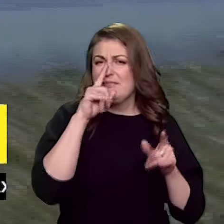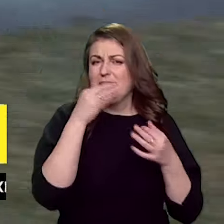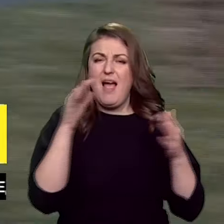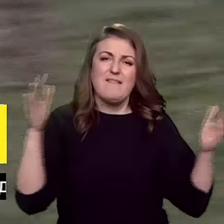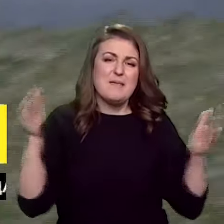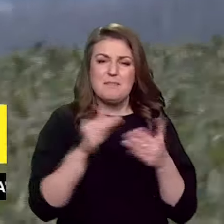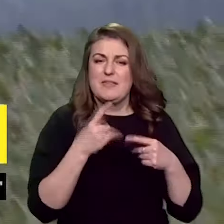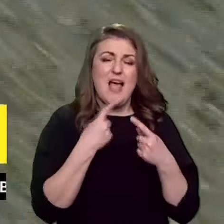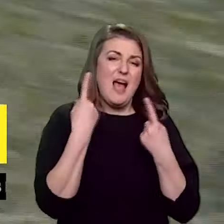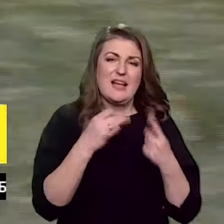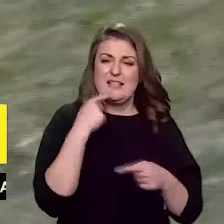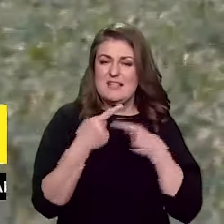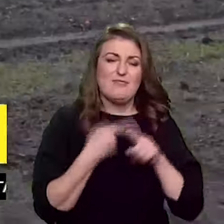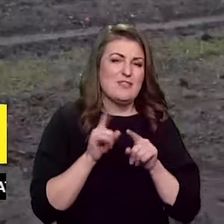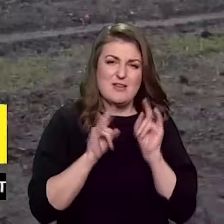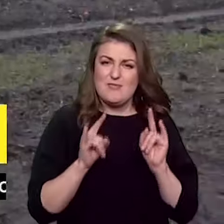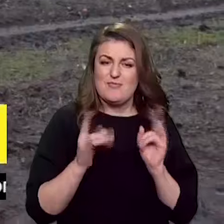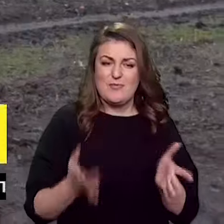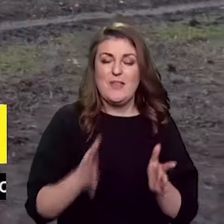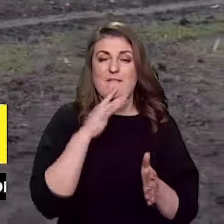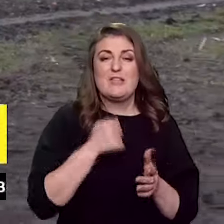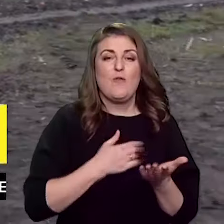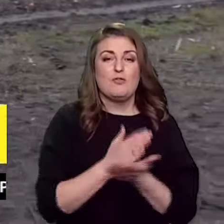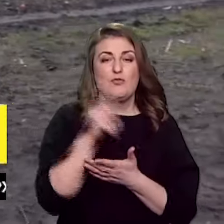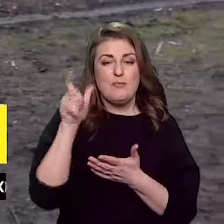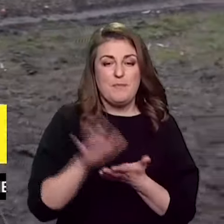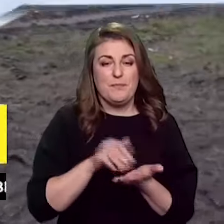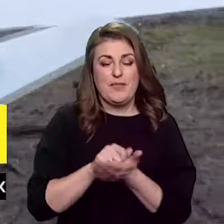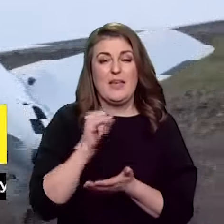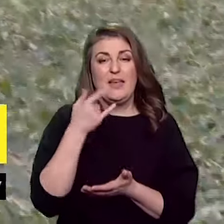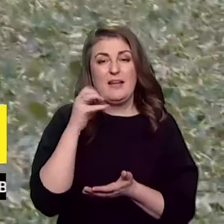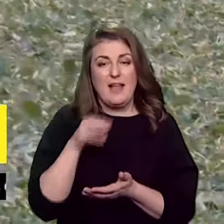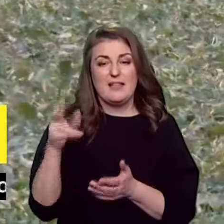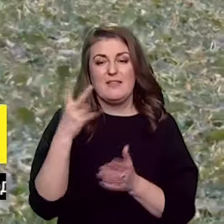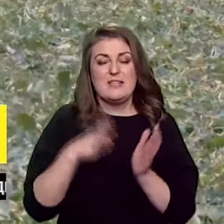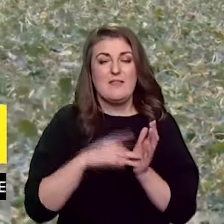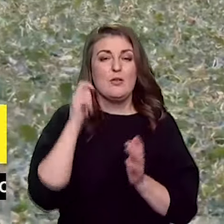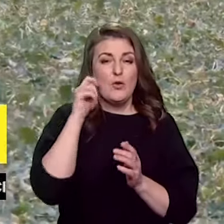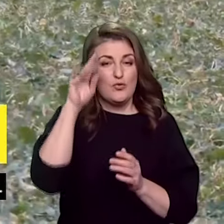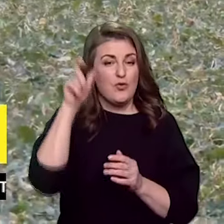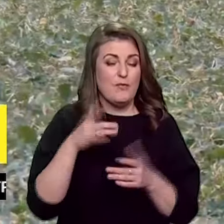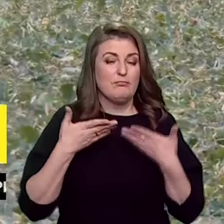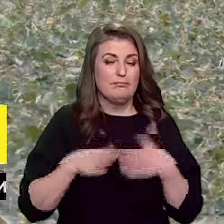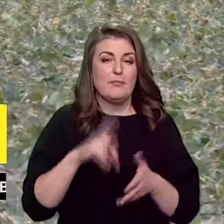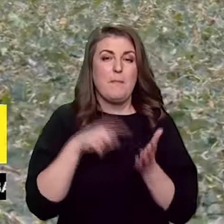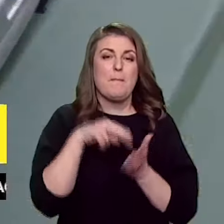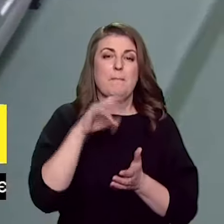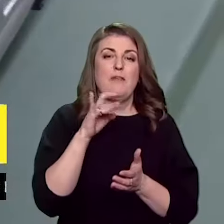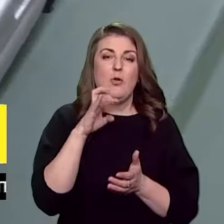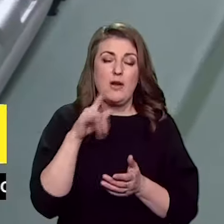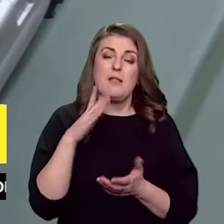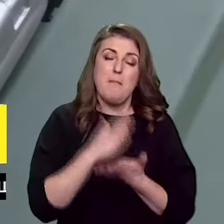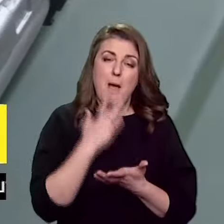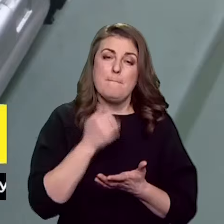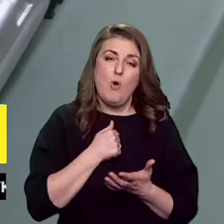велика, це рази не завжди. Це круто. Військовослужбовцю на позивний «Ігнат» 29 років. Чоловік родом з Павлограда. Має